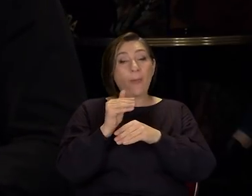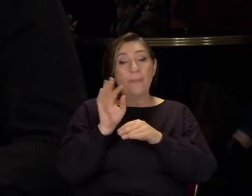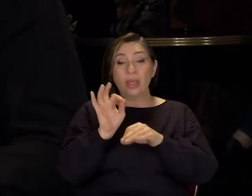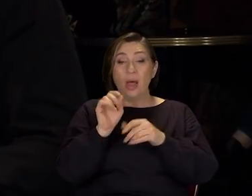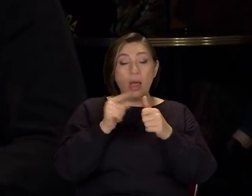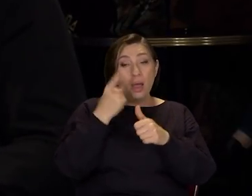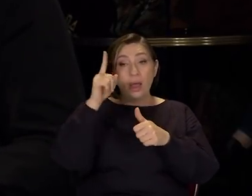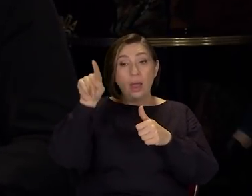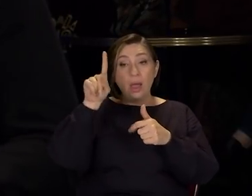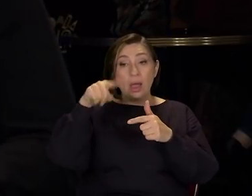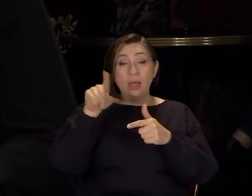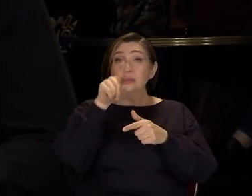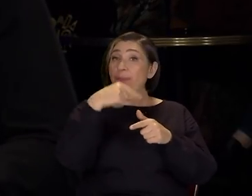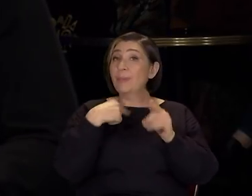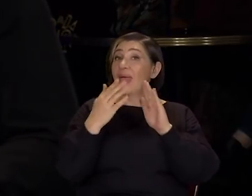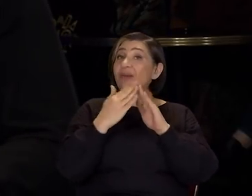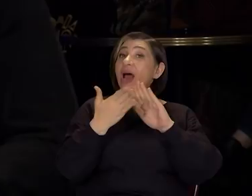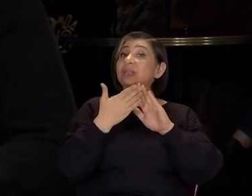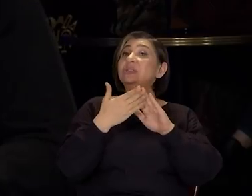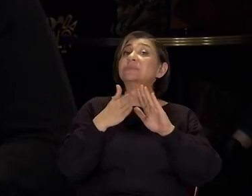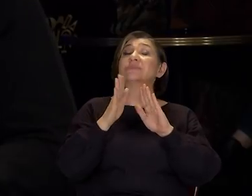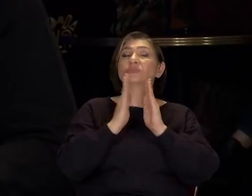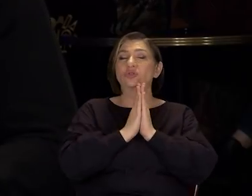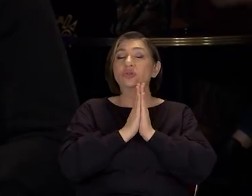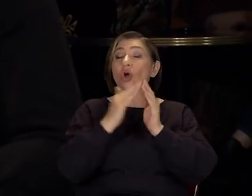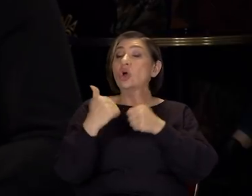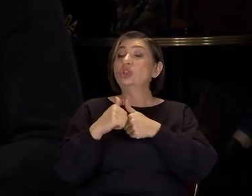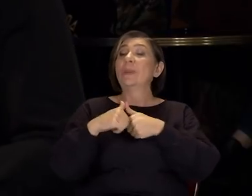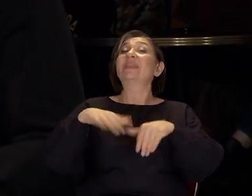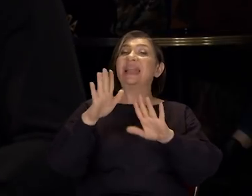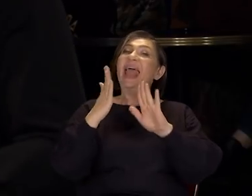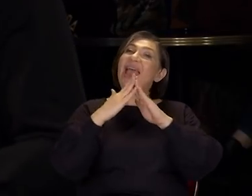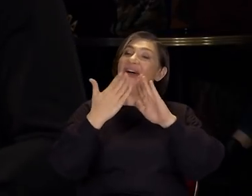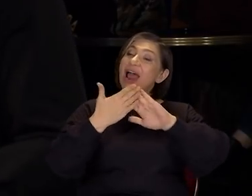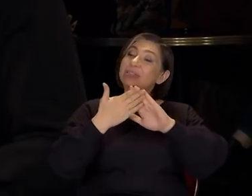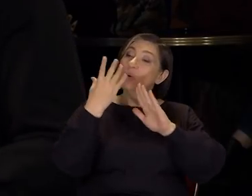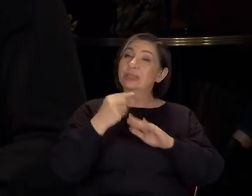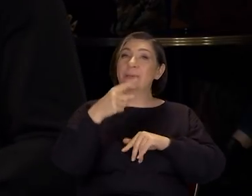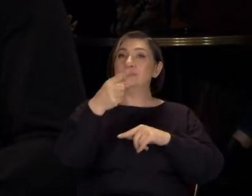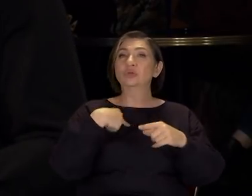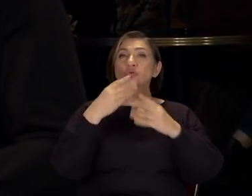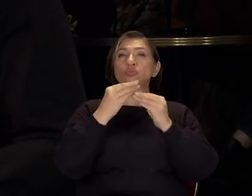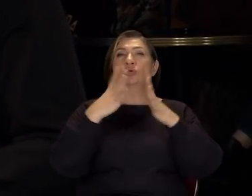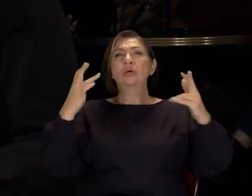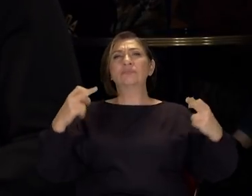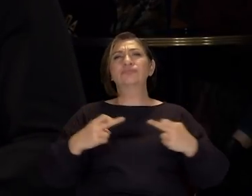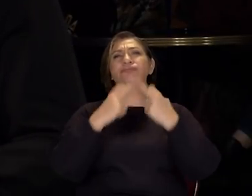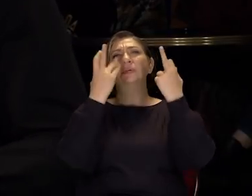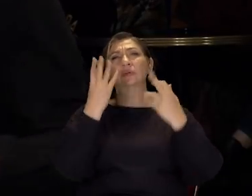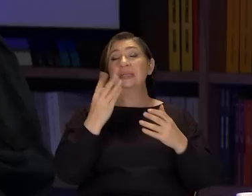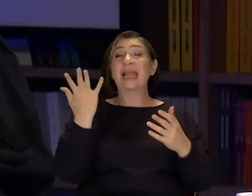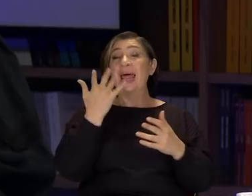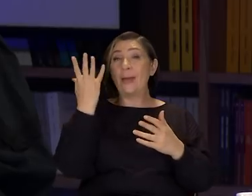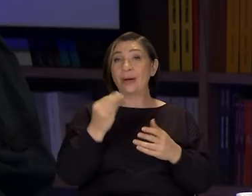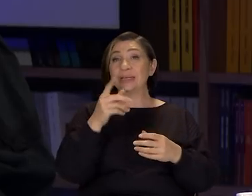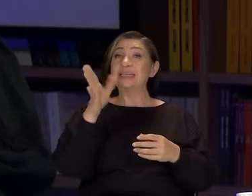başlıyor. Sonra sen benim ev arkadaşım değil de, pardon, kocam değil de ev arkadaşım olsaydın biz seninle çok büyük kavgalar ederdik. Bak neler